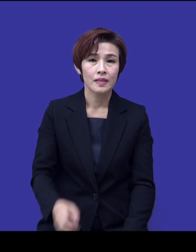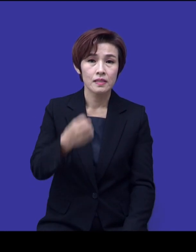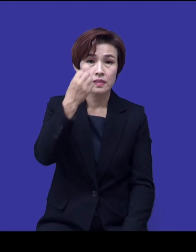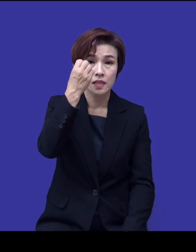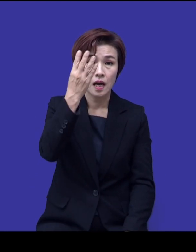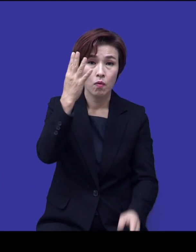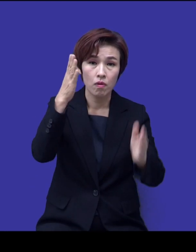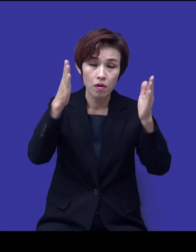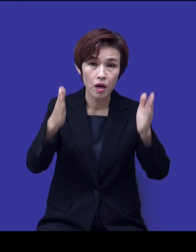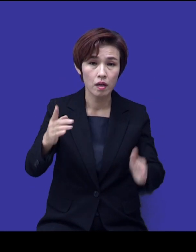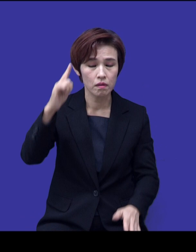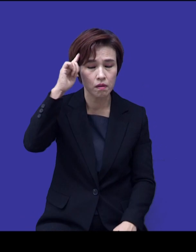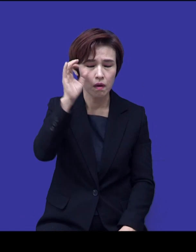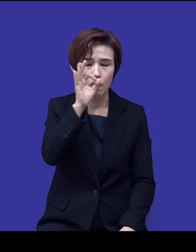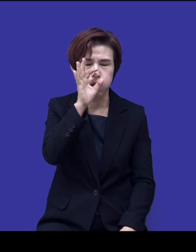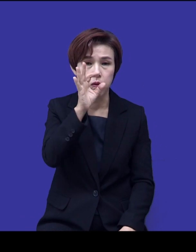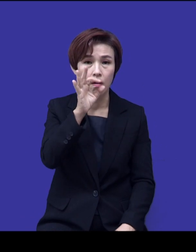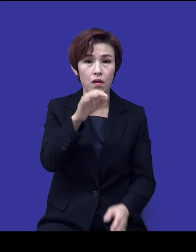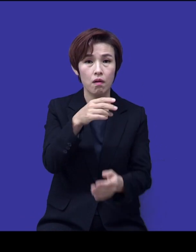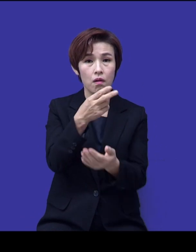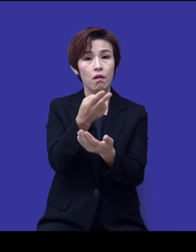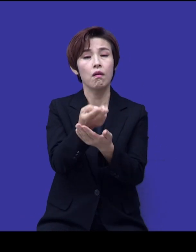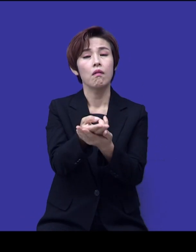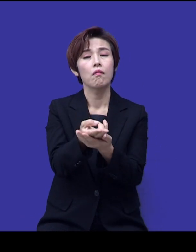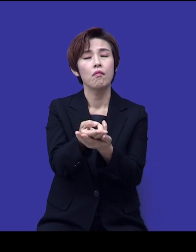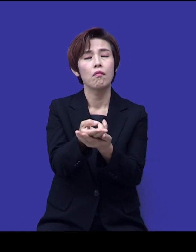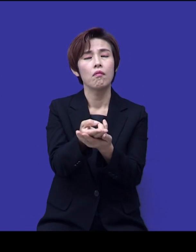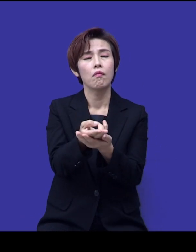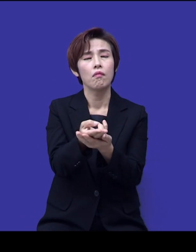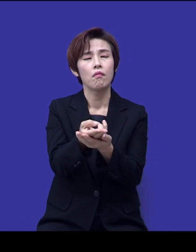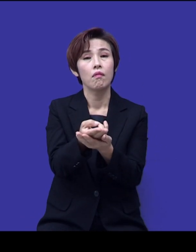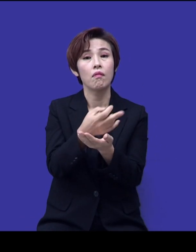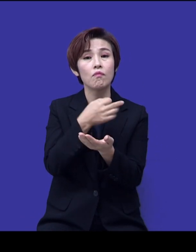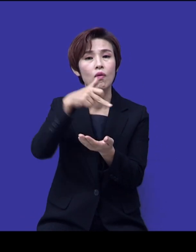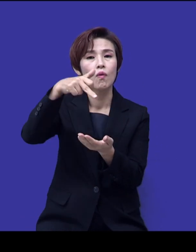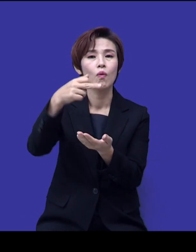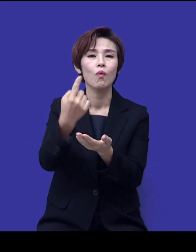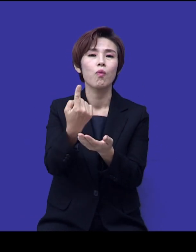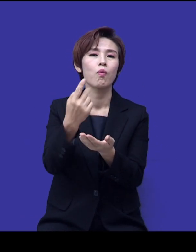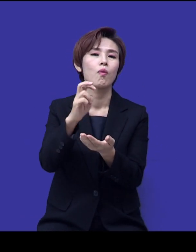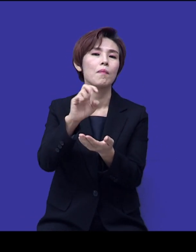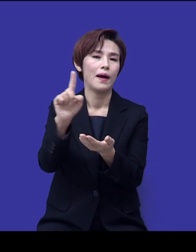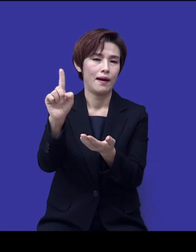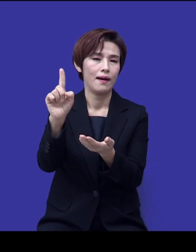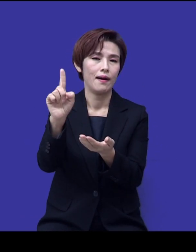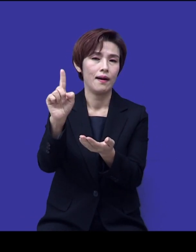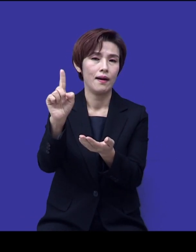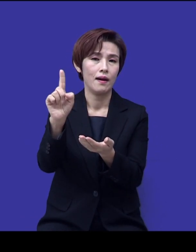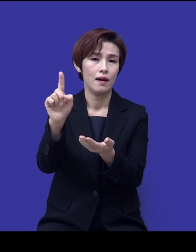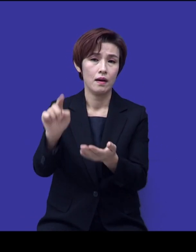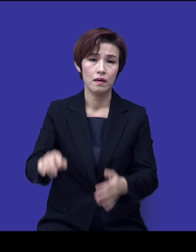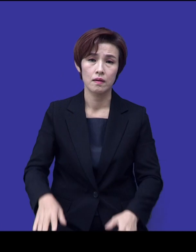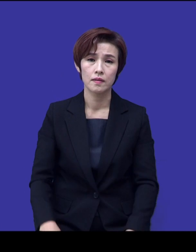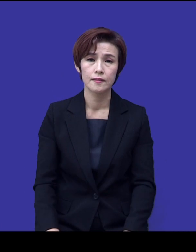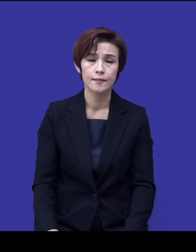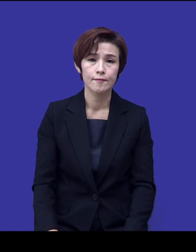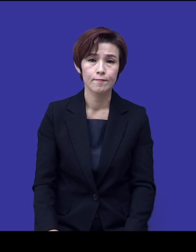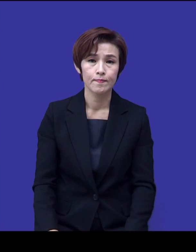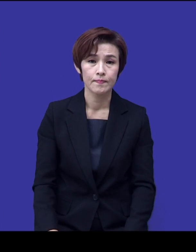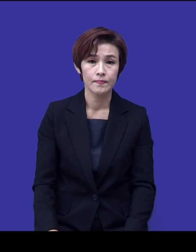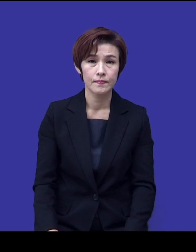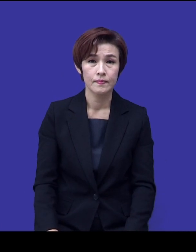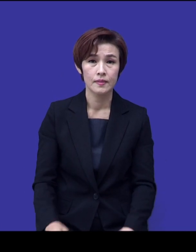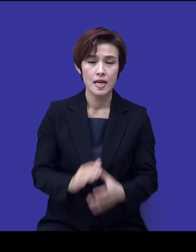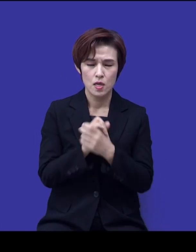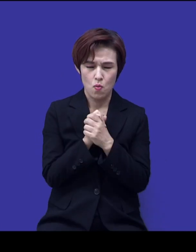동안 의식이 없었다면서요. 식물인간에 내가 코마 상태라고 얘기를 하는데요. 예, 예, 예. 그 당시에 전 그